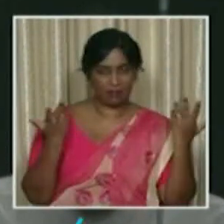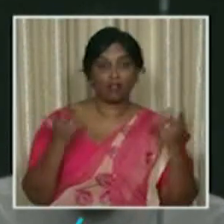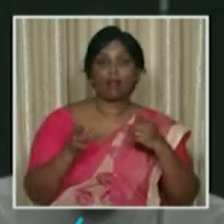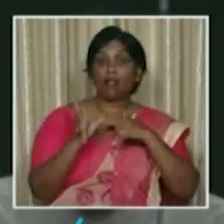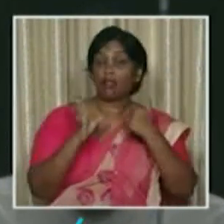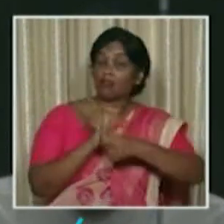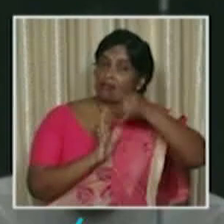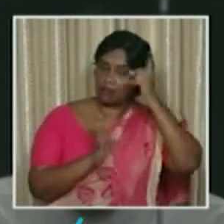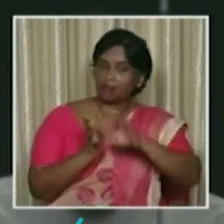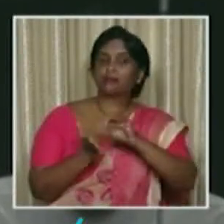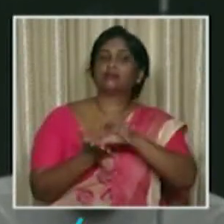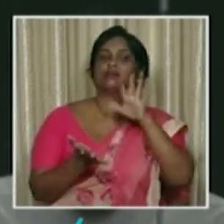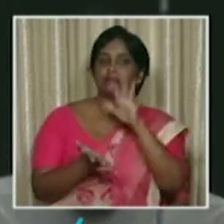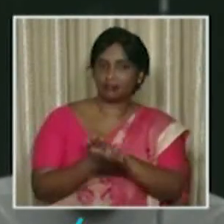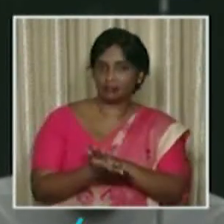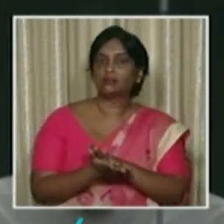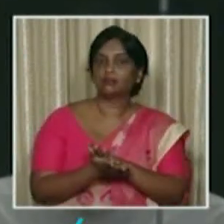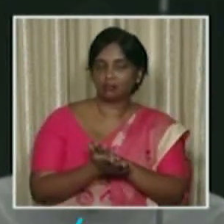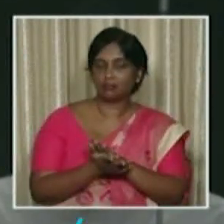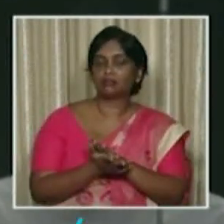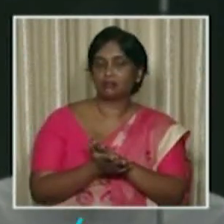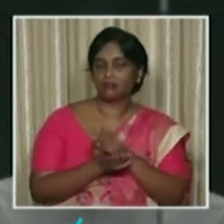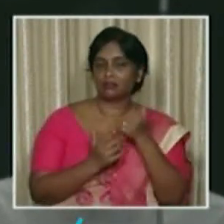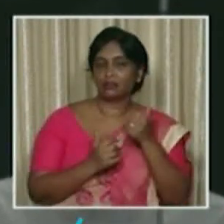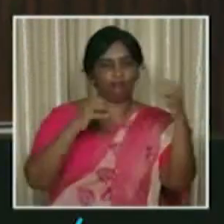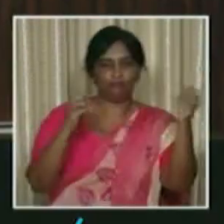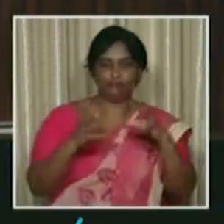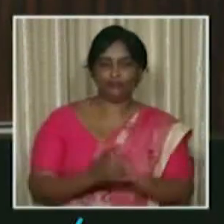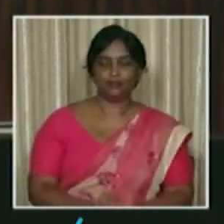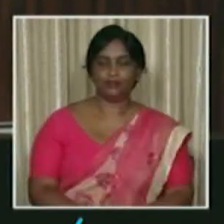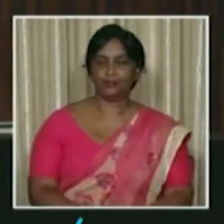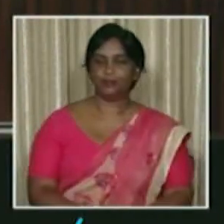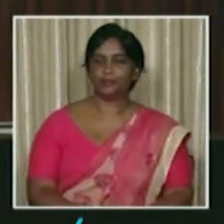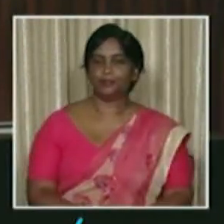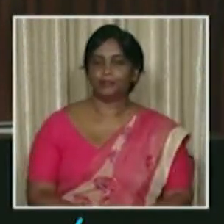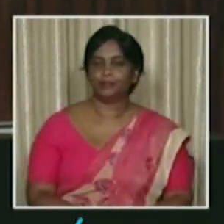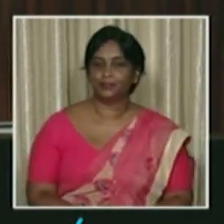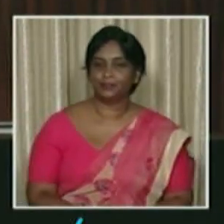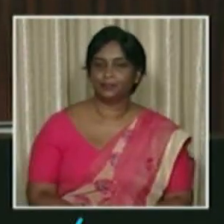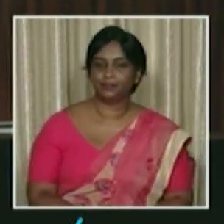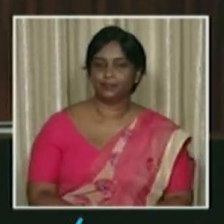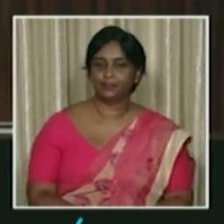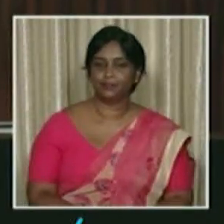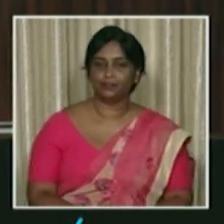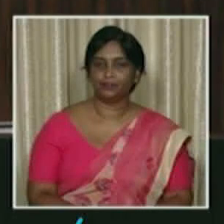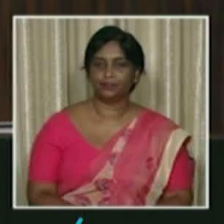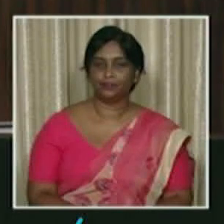පනතෙන් අනිවාර්ය කිරීම වැඩක් නැහැ ඒක අපි විවාද කරමු අපේ සභානායකතුමා ඒ පිළිබඳව